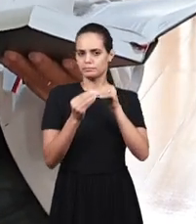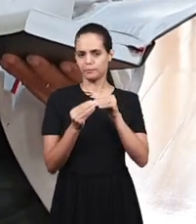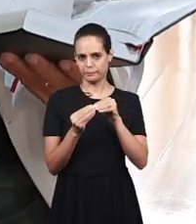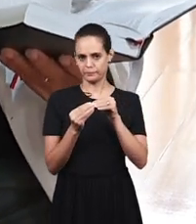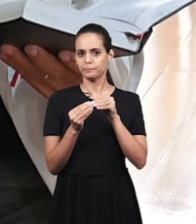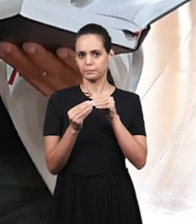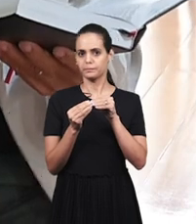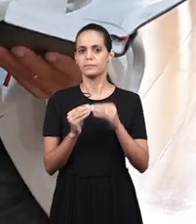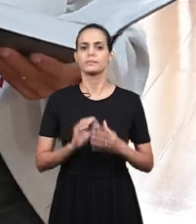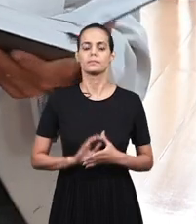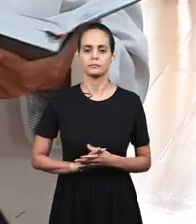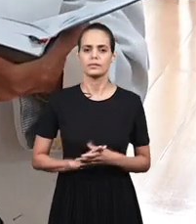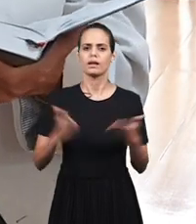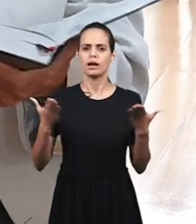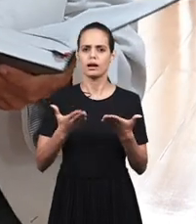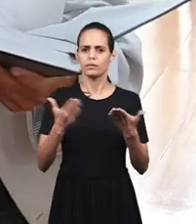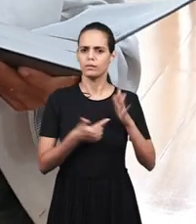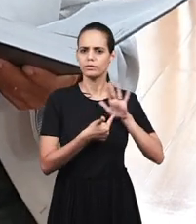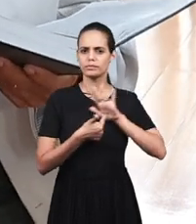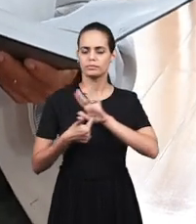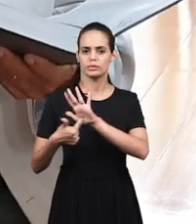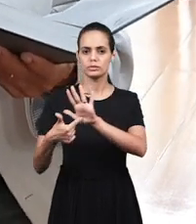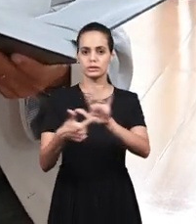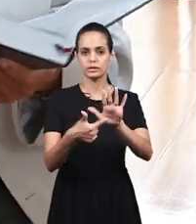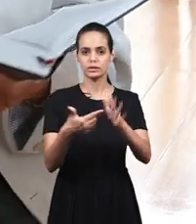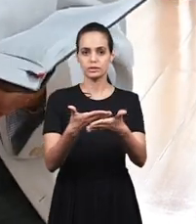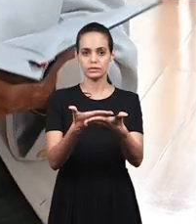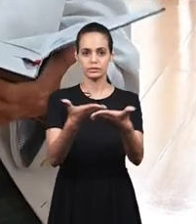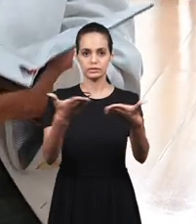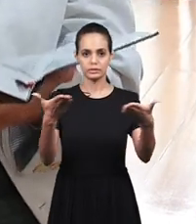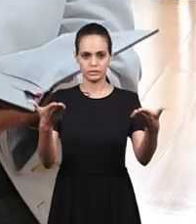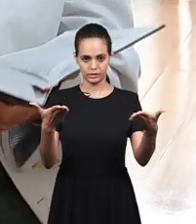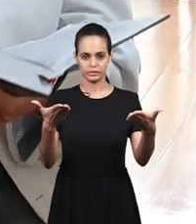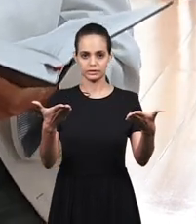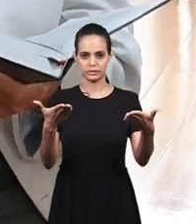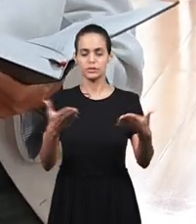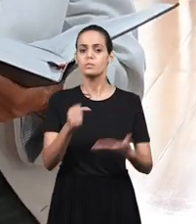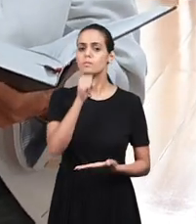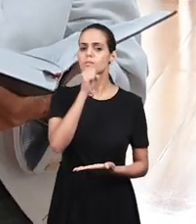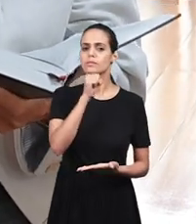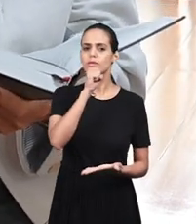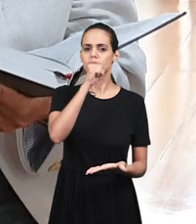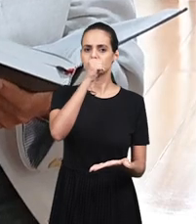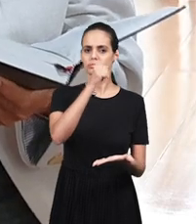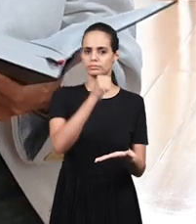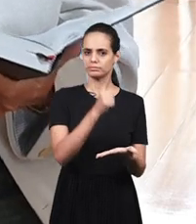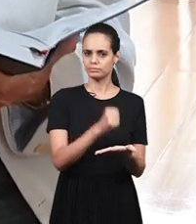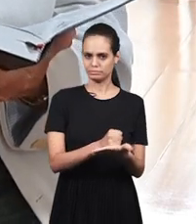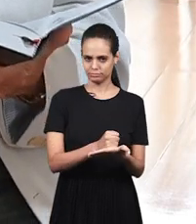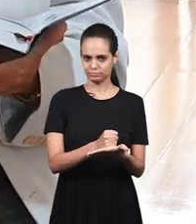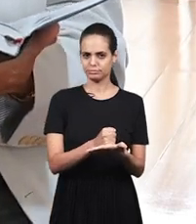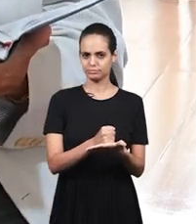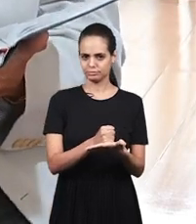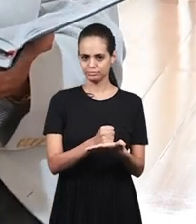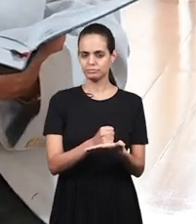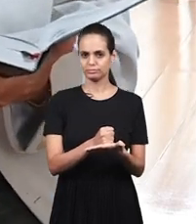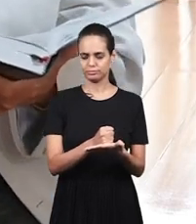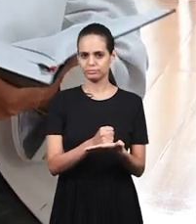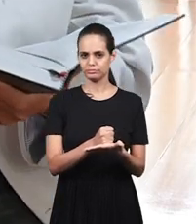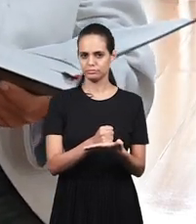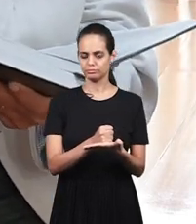или добавлять многое. Но то, что мы хотим показать, что Ветхий Завет